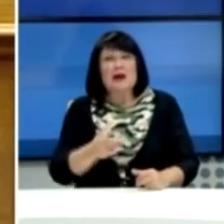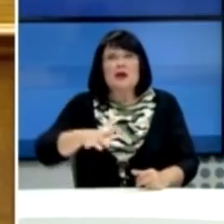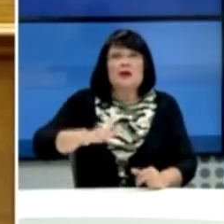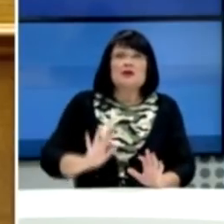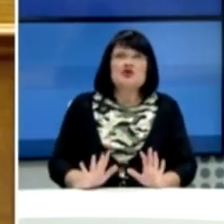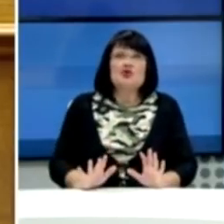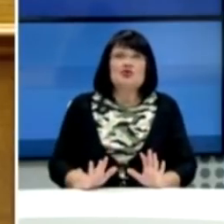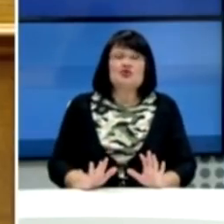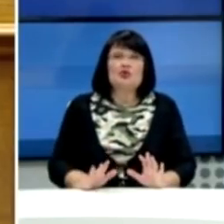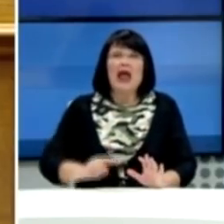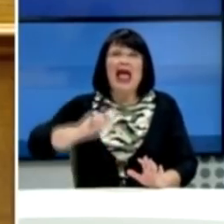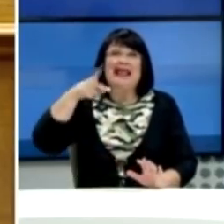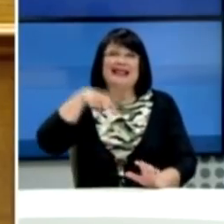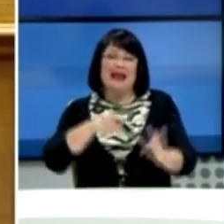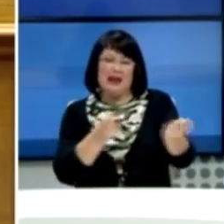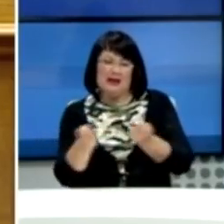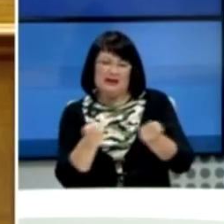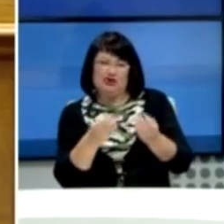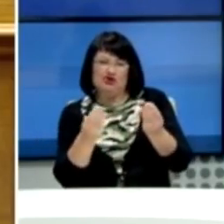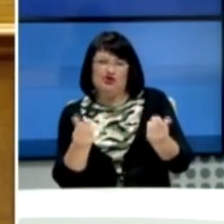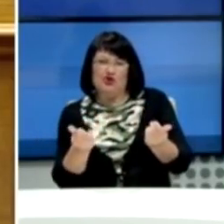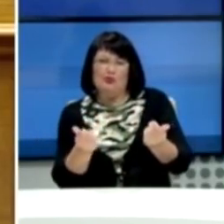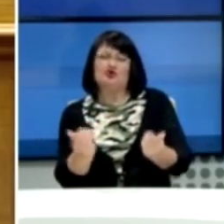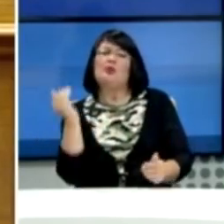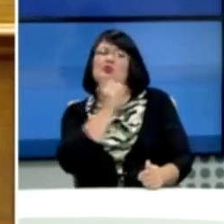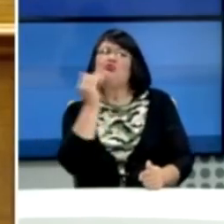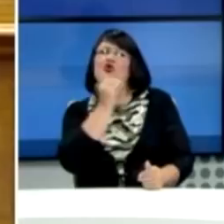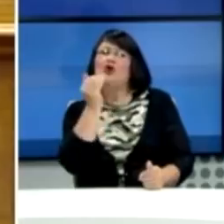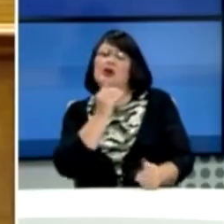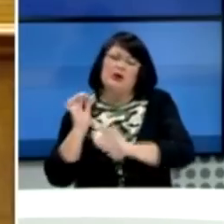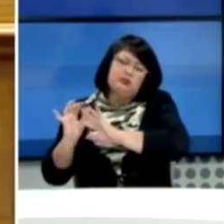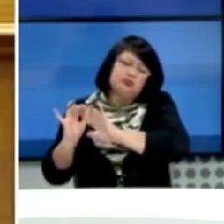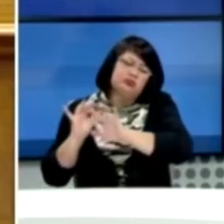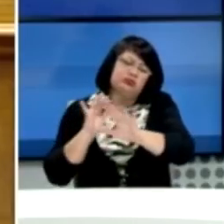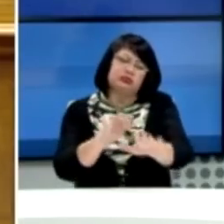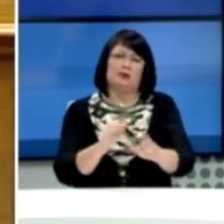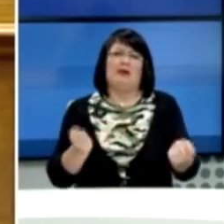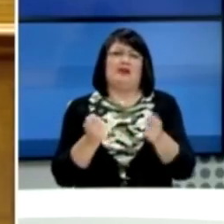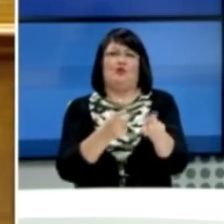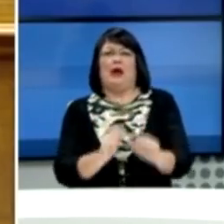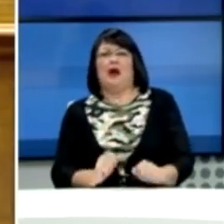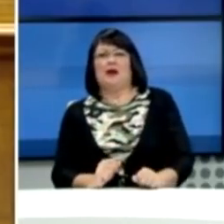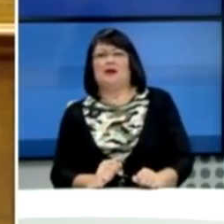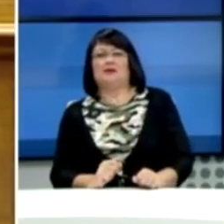ίσως με την αντιλαϊκή διαχείριση που έκανε το έφερε και πιο γρήγορα, το φέρατε πιο γρήγορα. Αλλά τελικά